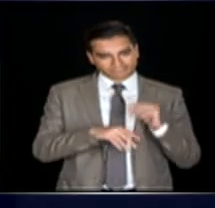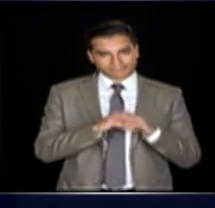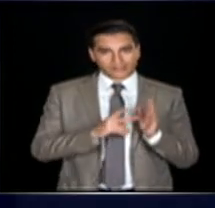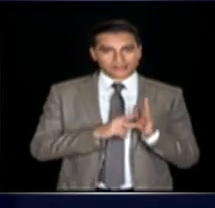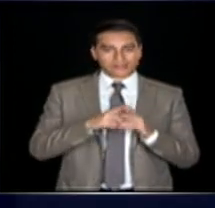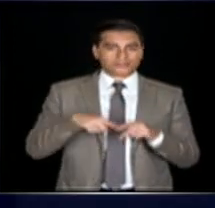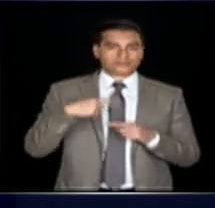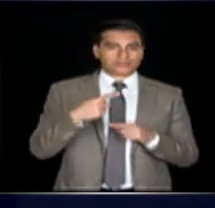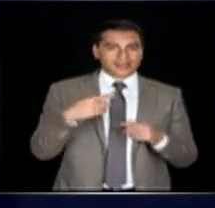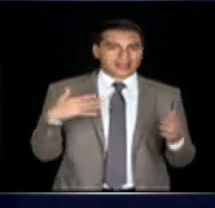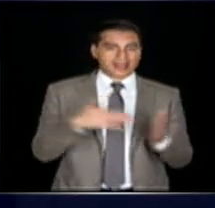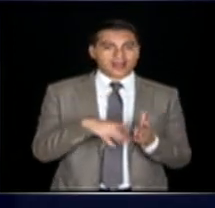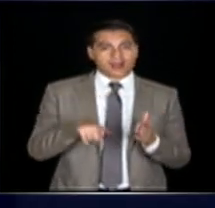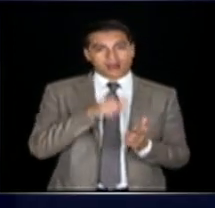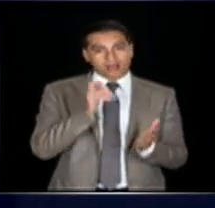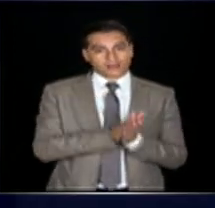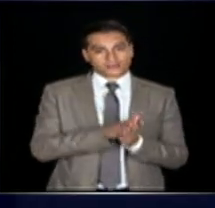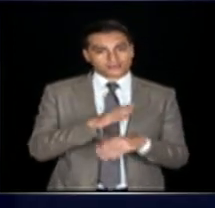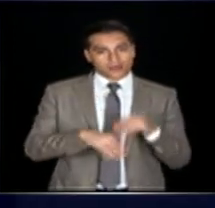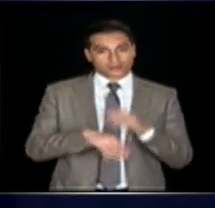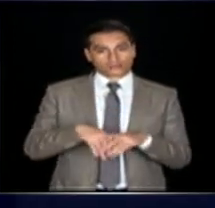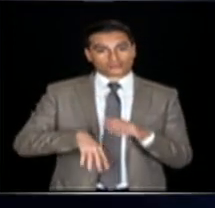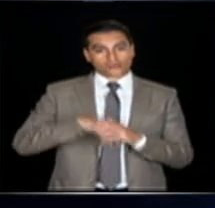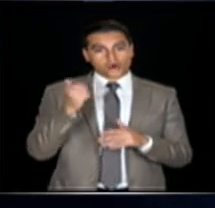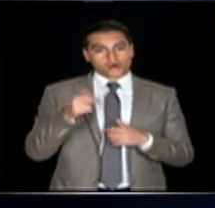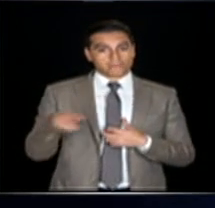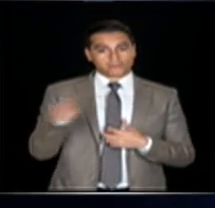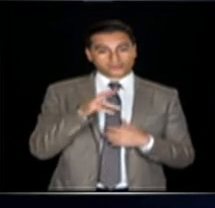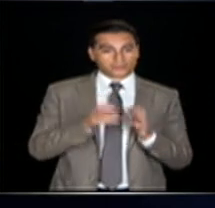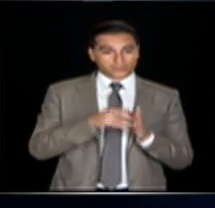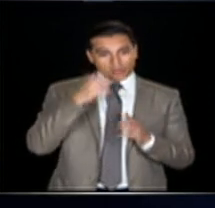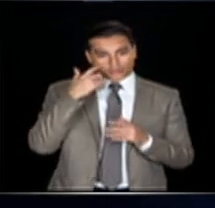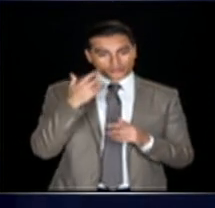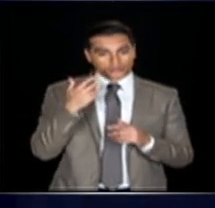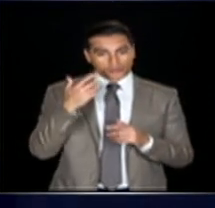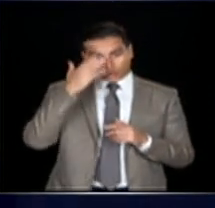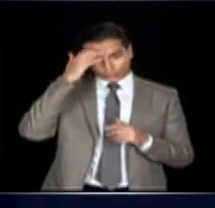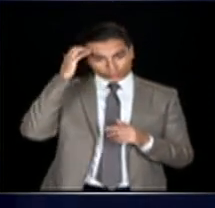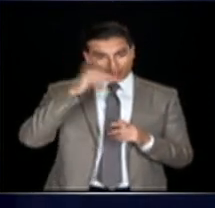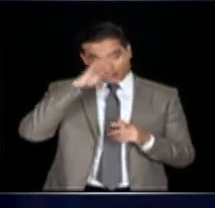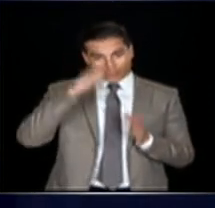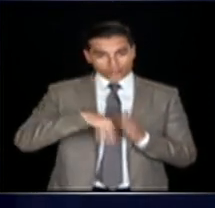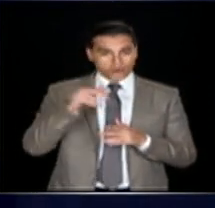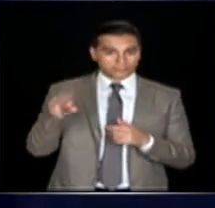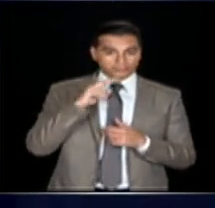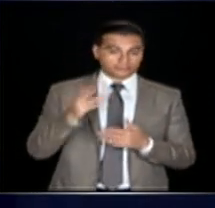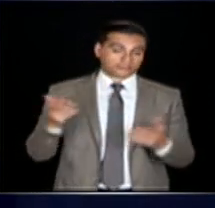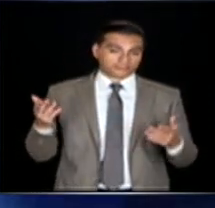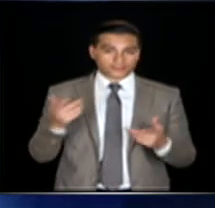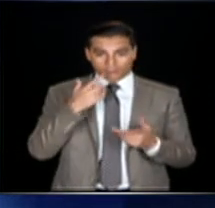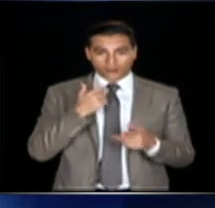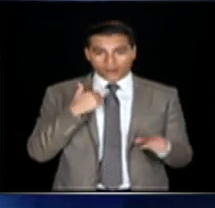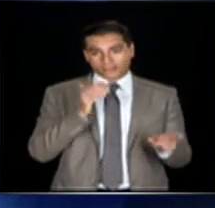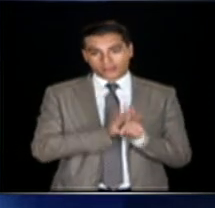الفقرة الأخيرة. يا سلام لو تخطفوا التلات نقط من جامعة أسيوط تبقى حاجة جميلة قوي. يا رب. أيوة أنا